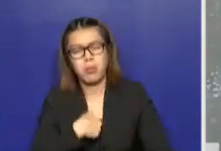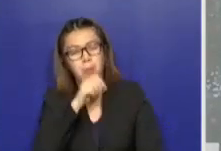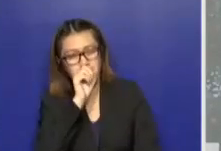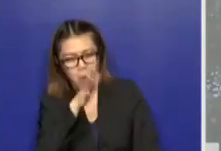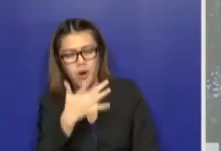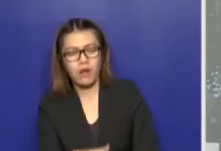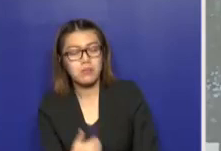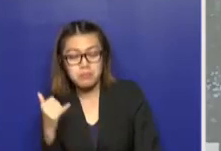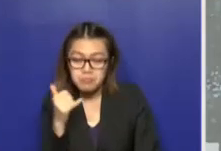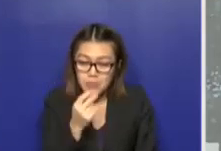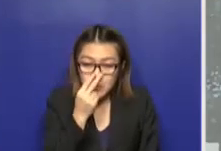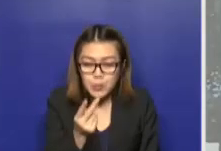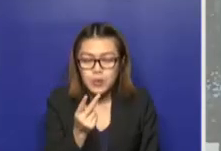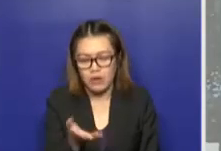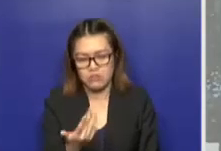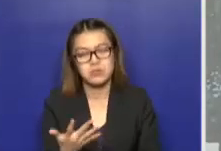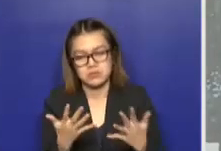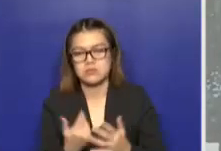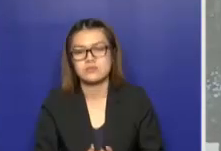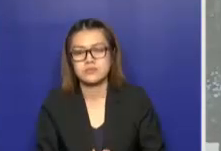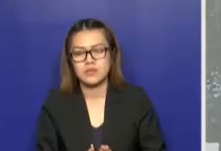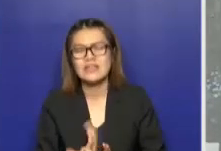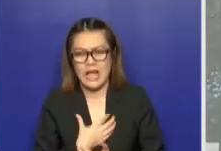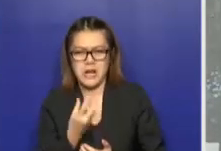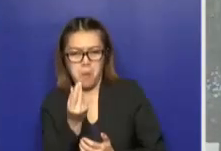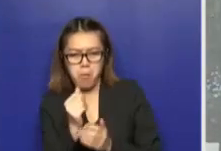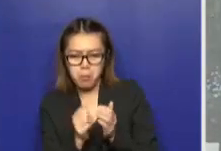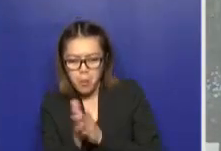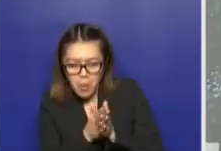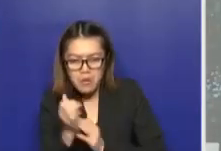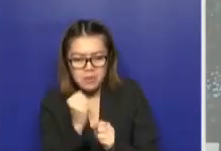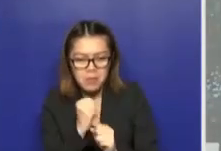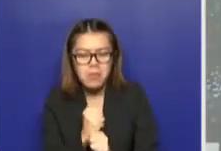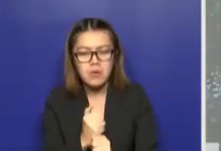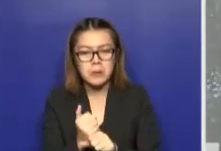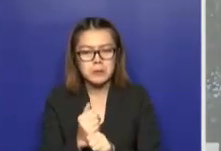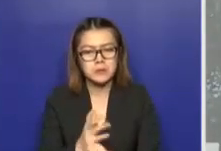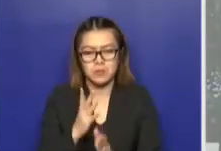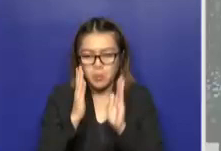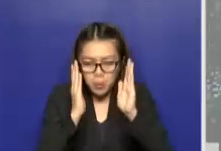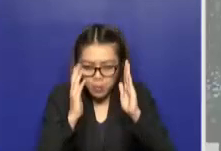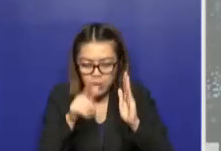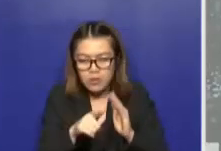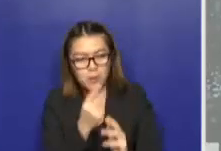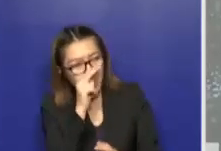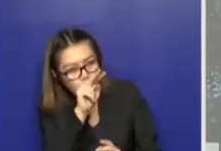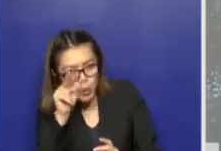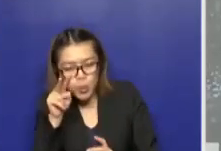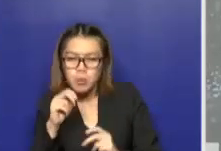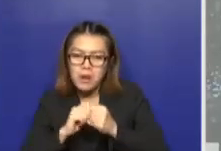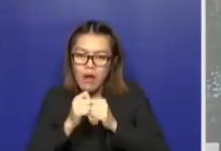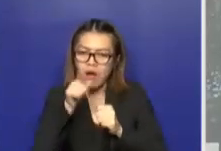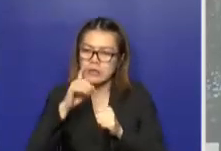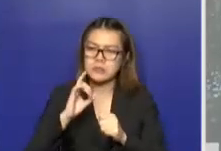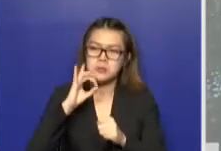ก็จะมาดูอยากให้เจ้าที่มีความแอคทีฟในการทำงานกระตือร้นมากขึ้นนะครับในการไปสอดส่องตลอดเวลา